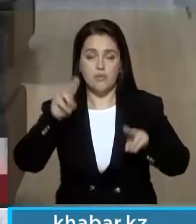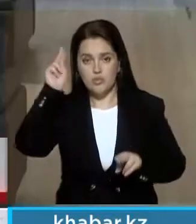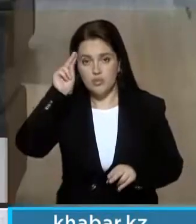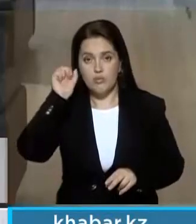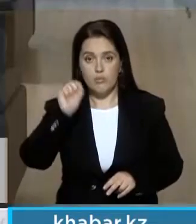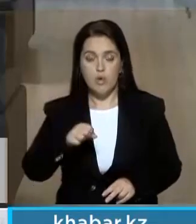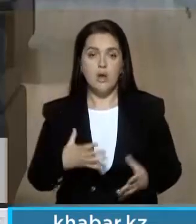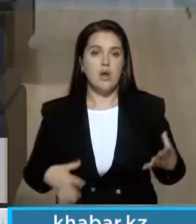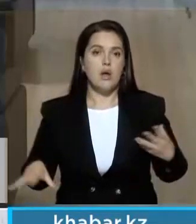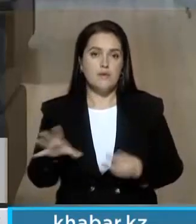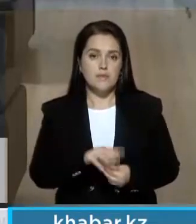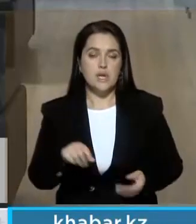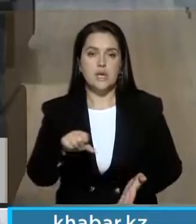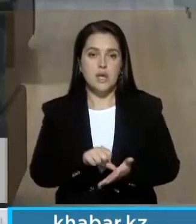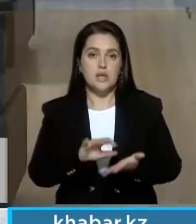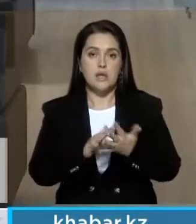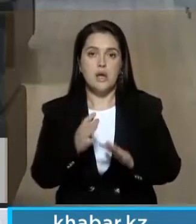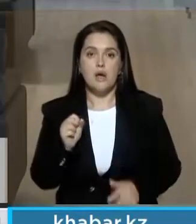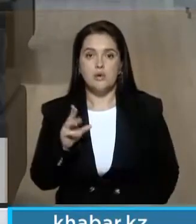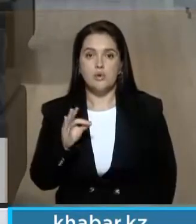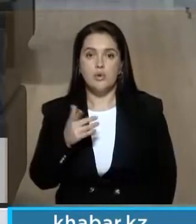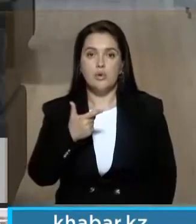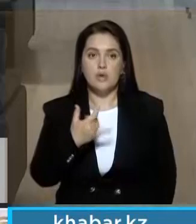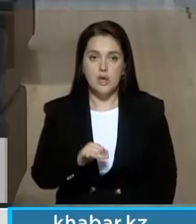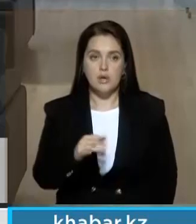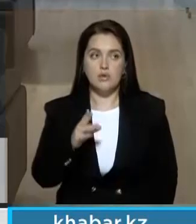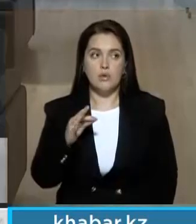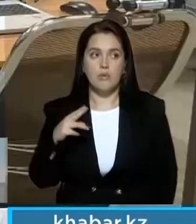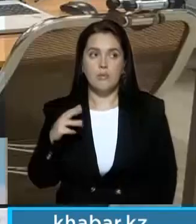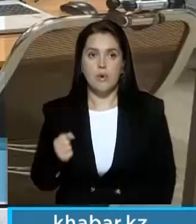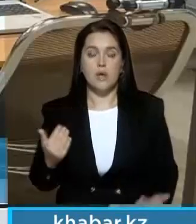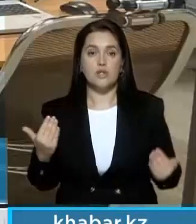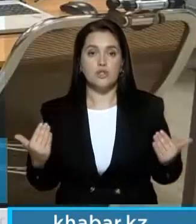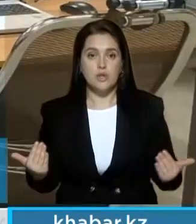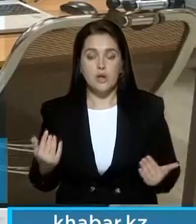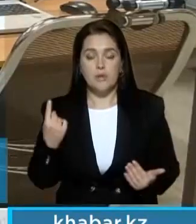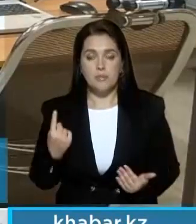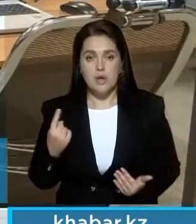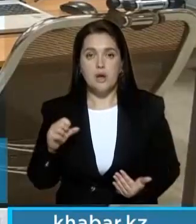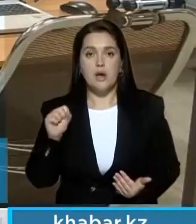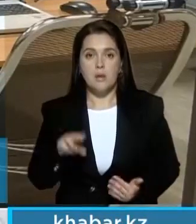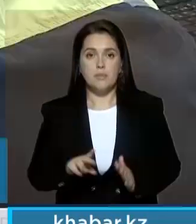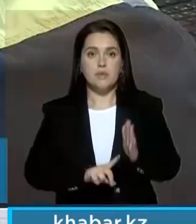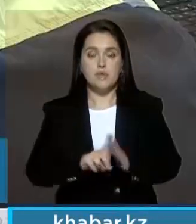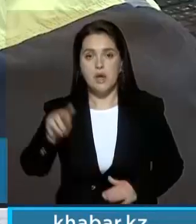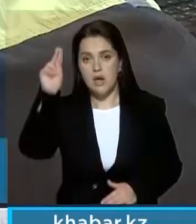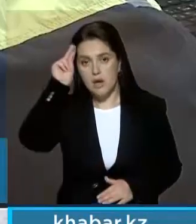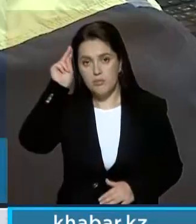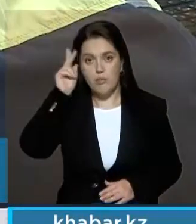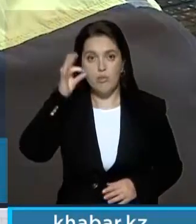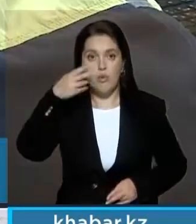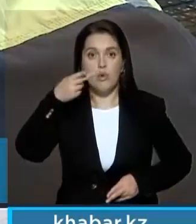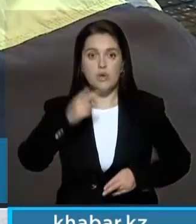в основном у нас с поселка Актугай и Копа. И сейчас они вот с 1 апреля начали свое обучение и по окончанию